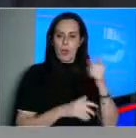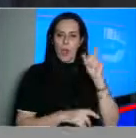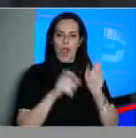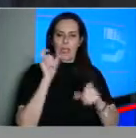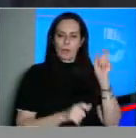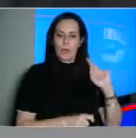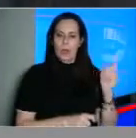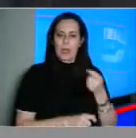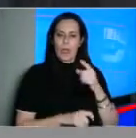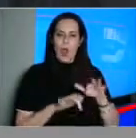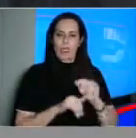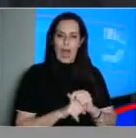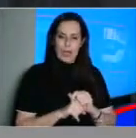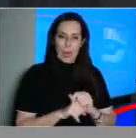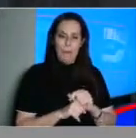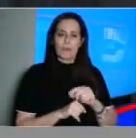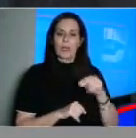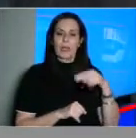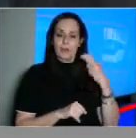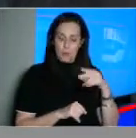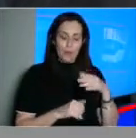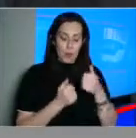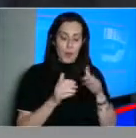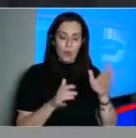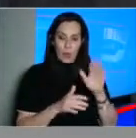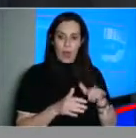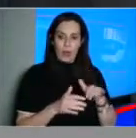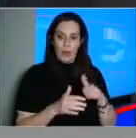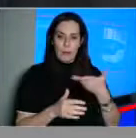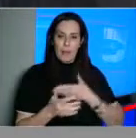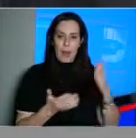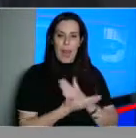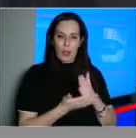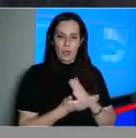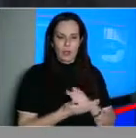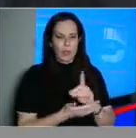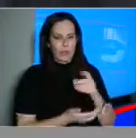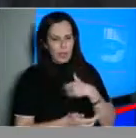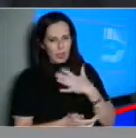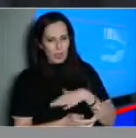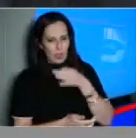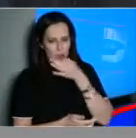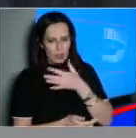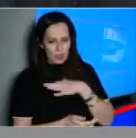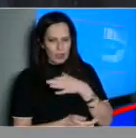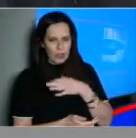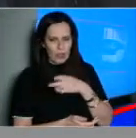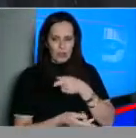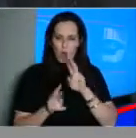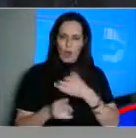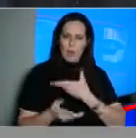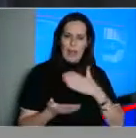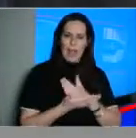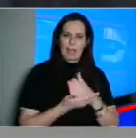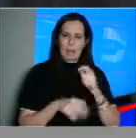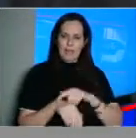הציבור, לכלל הסטארט-אפים, יהיה ועוד פתוח למקבלי החלטות ברשויות המקומיות. ואני אשאל אותך, השאלה. והם יוכלו לקבל